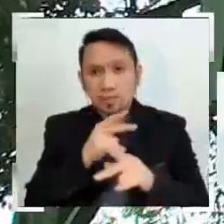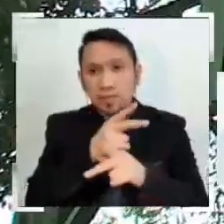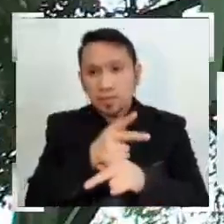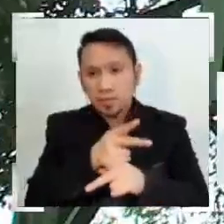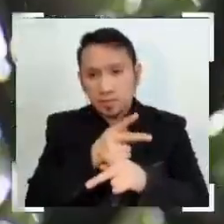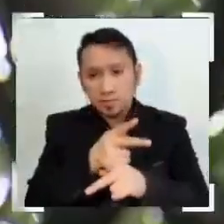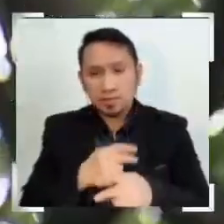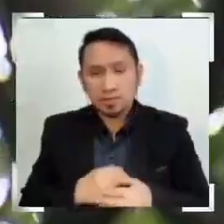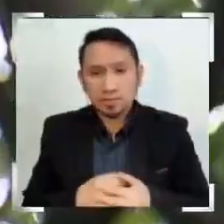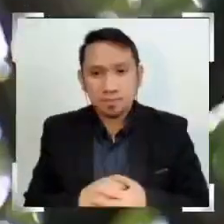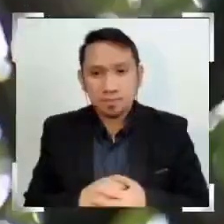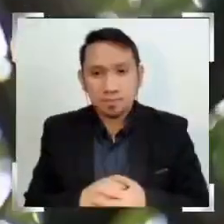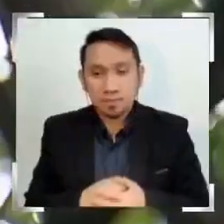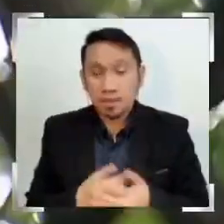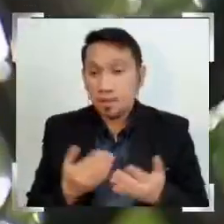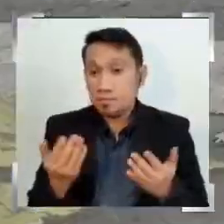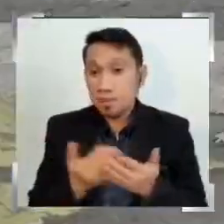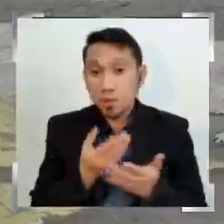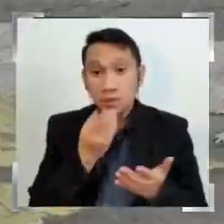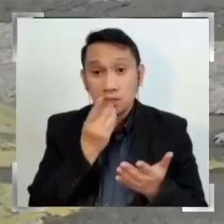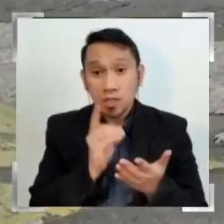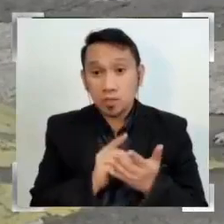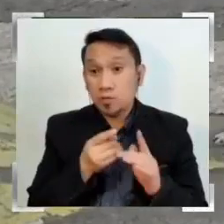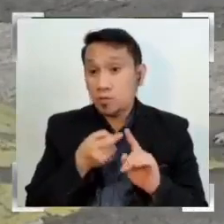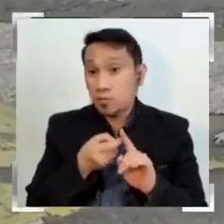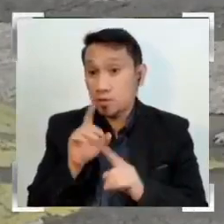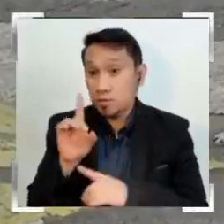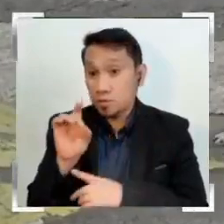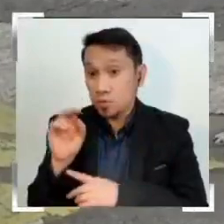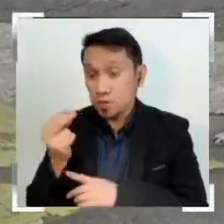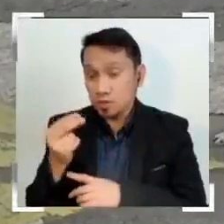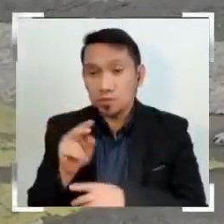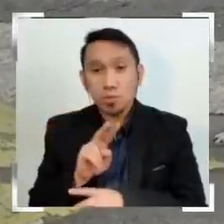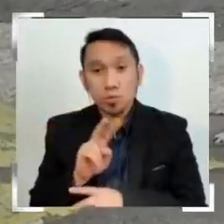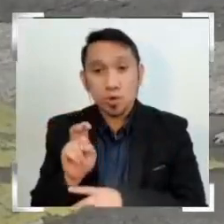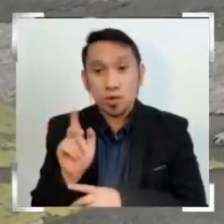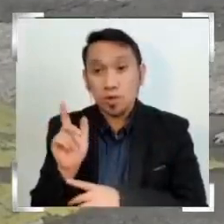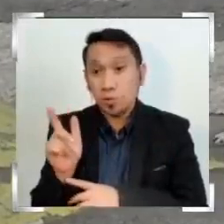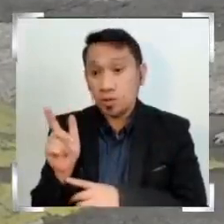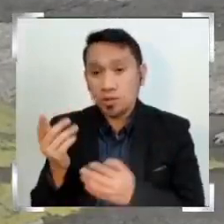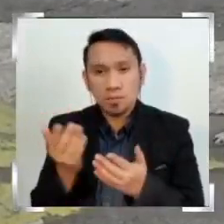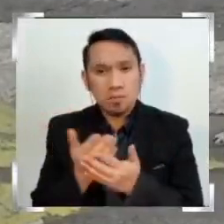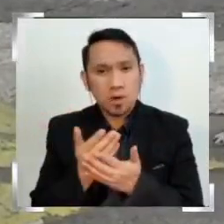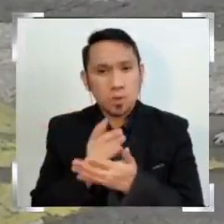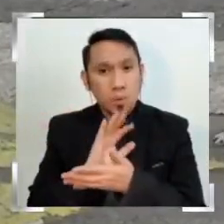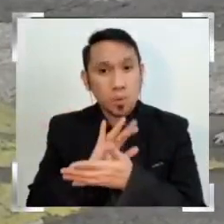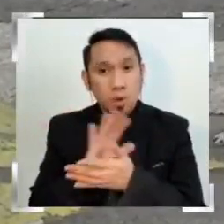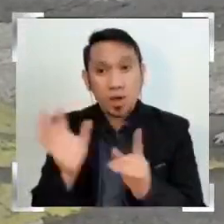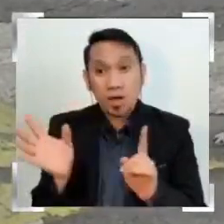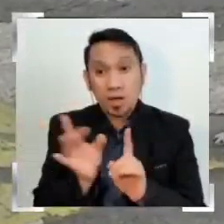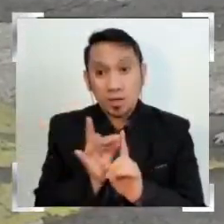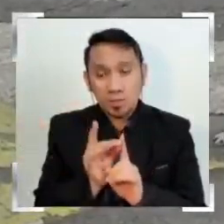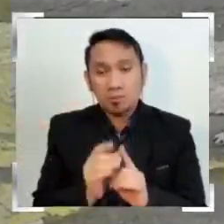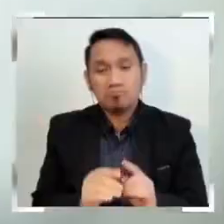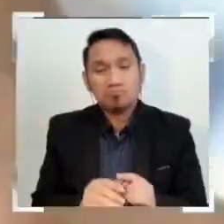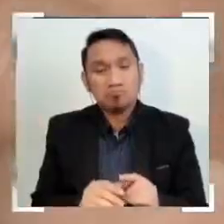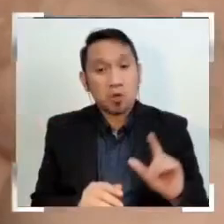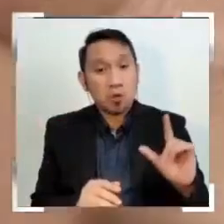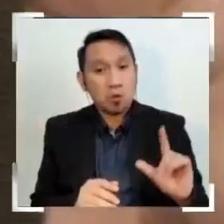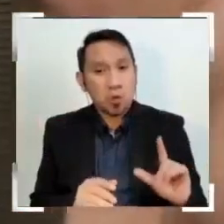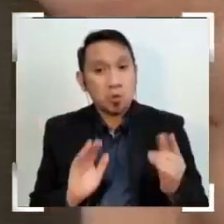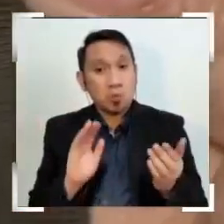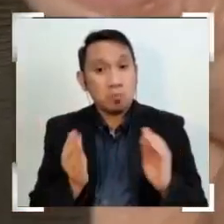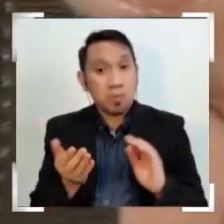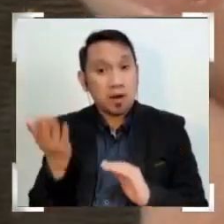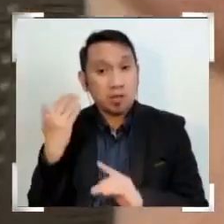Sa pinakabagong datos mula sa DOH, 220 ang bagong kaso ng COVID-19, pinakamababa mula noong April 11.